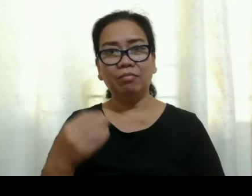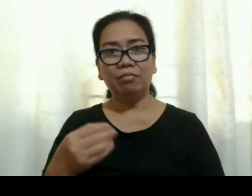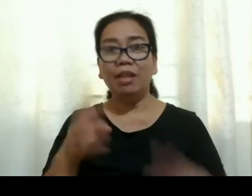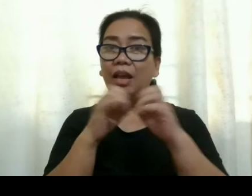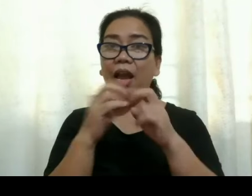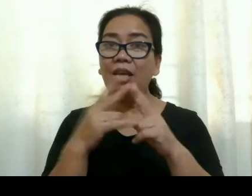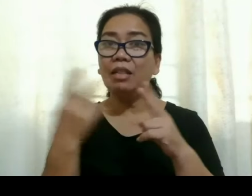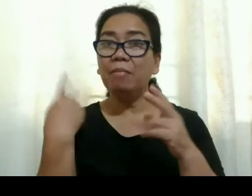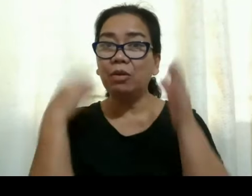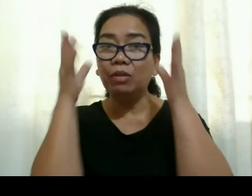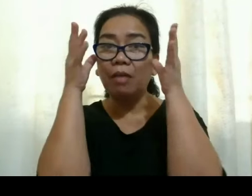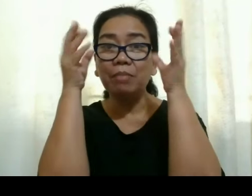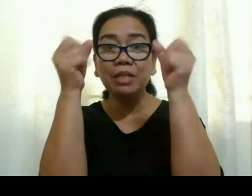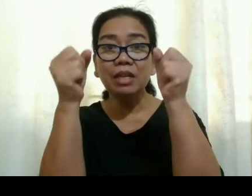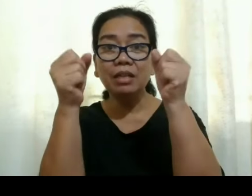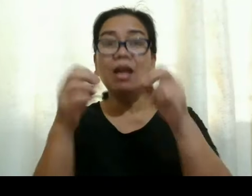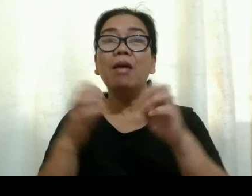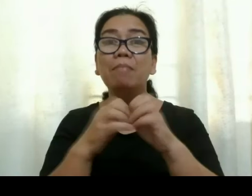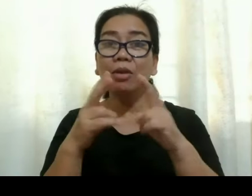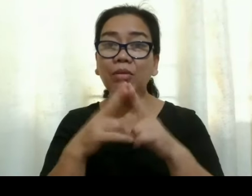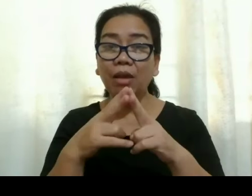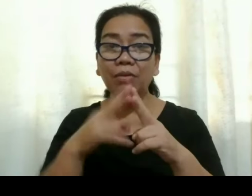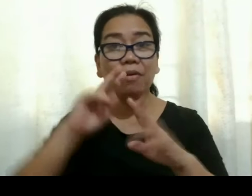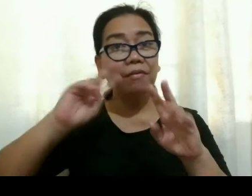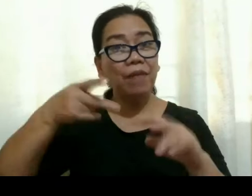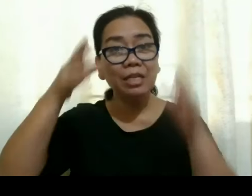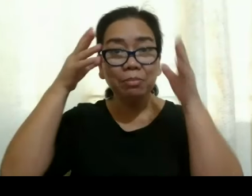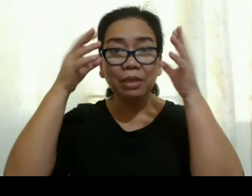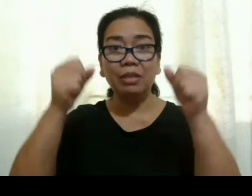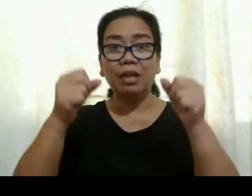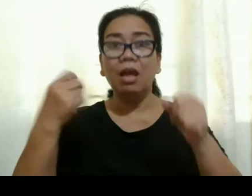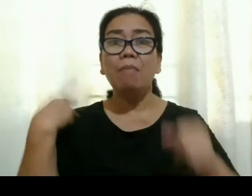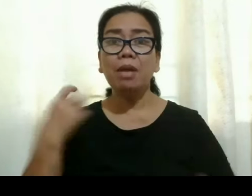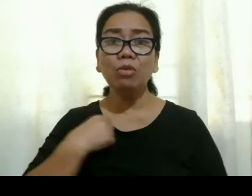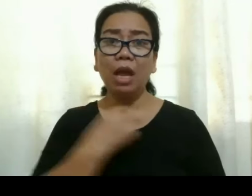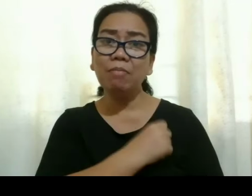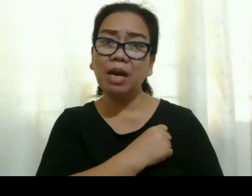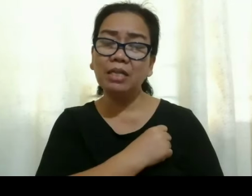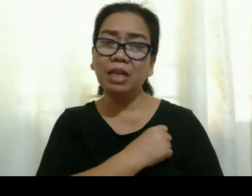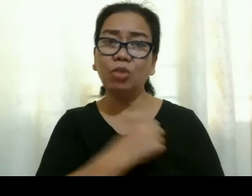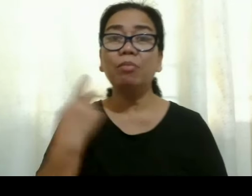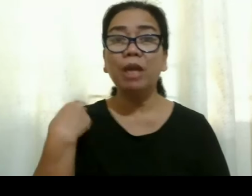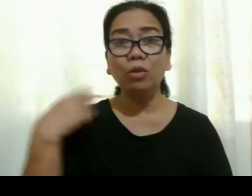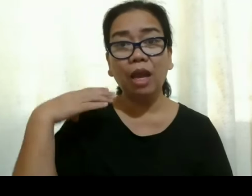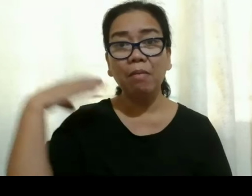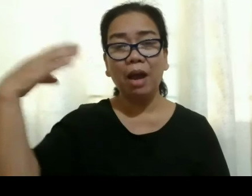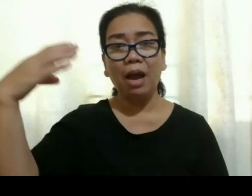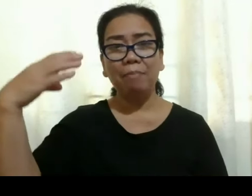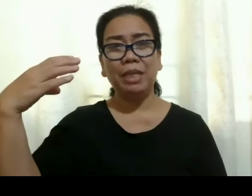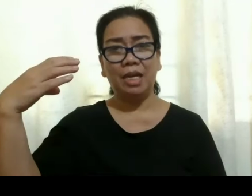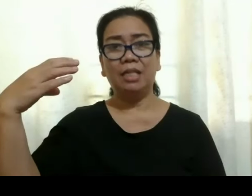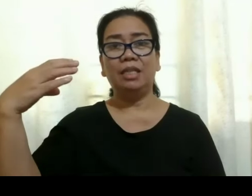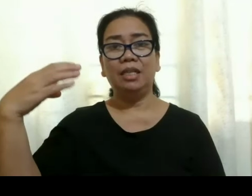kakalimutan, kahit na meron tayong president, meron tayong vice president, meron tayong mga senador, meron tayong